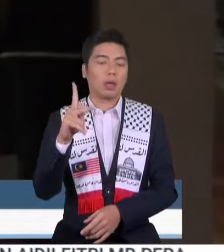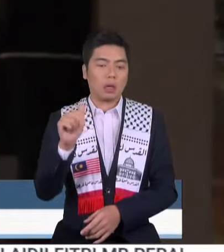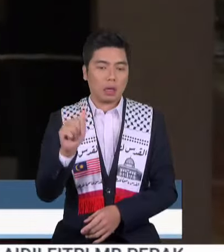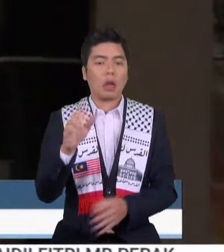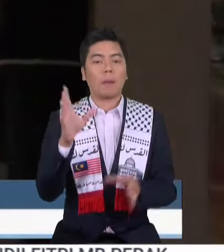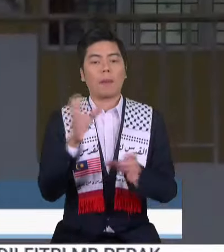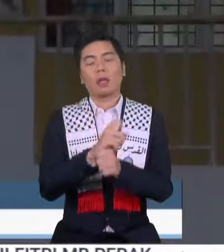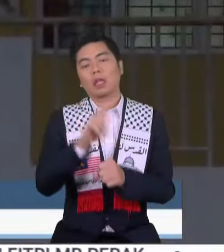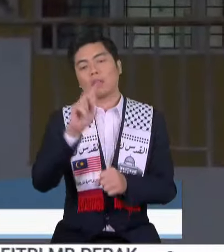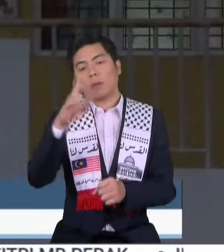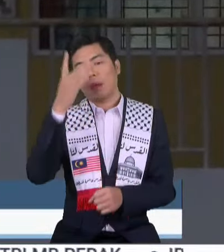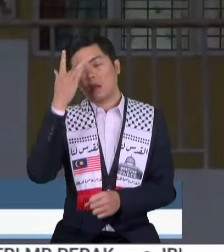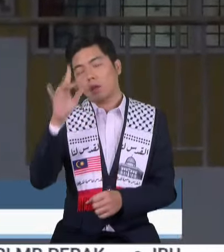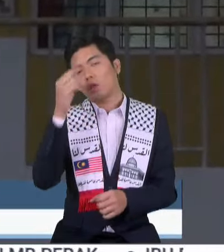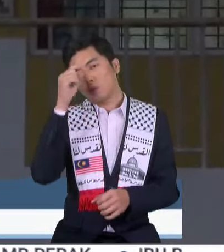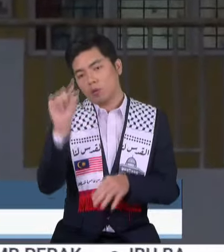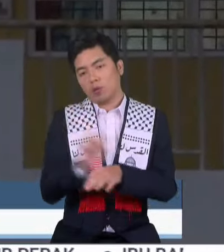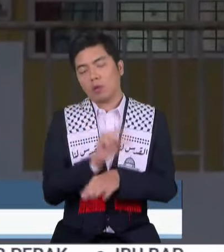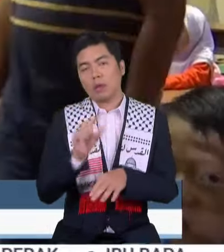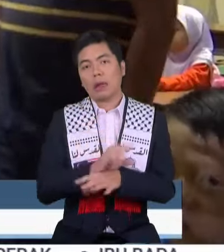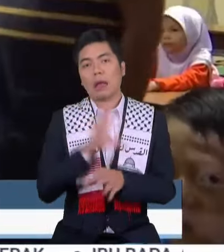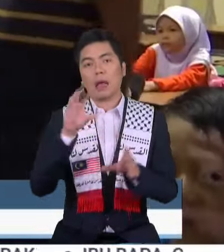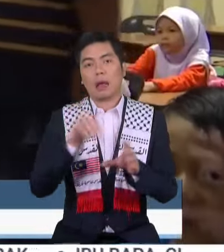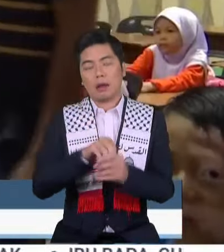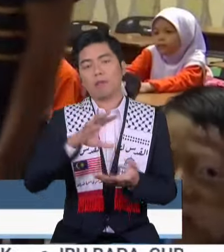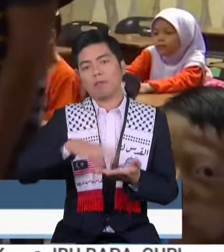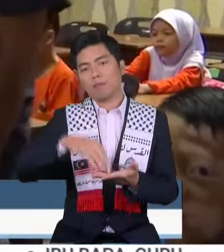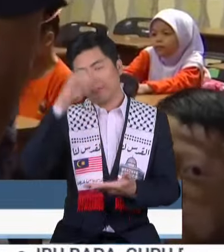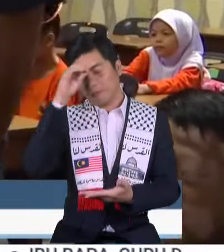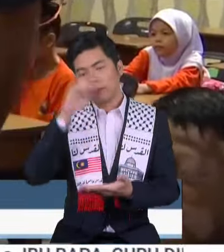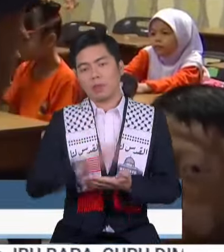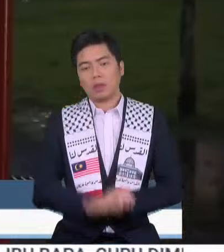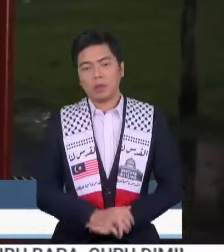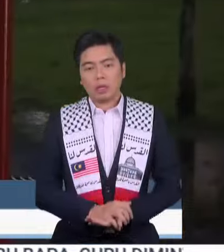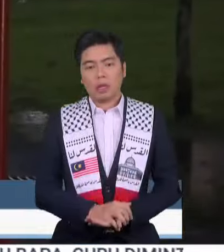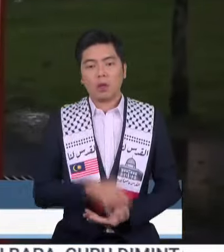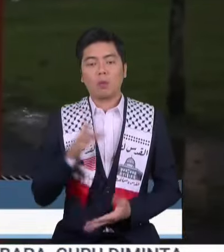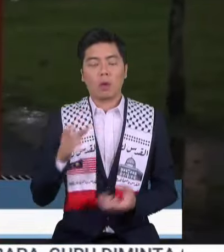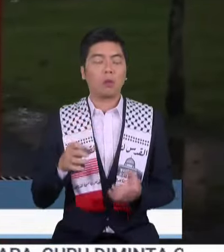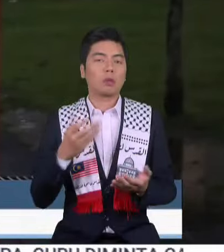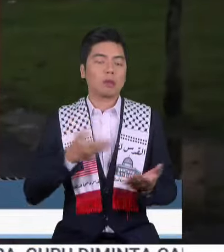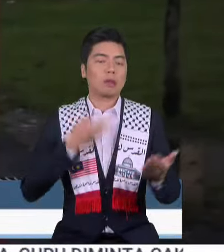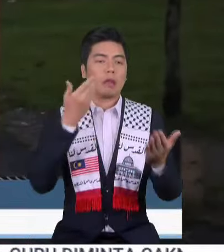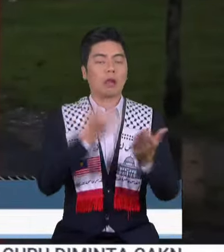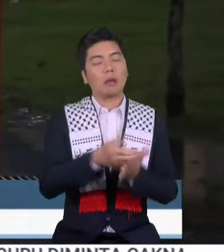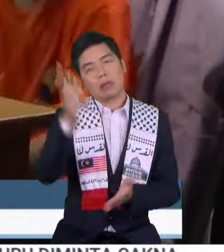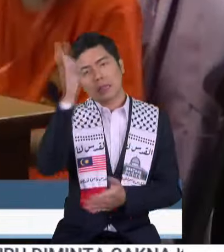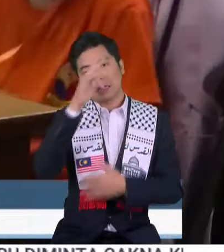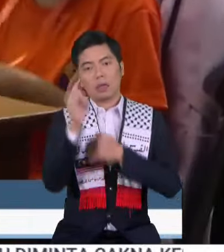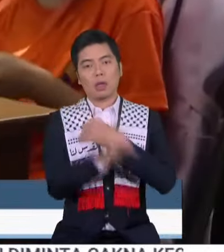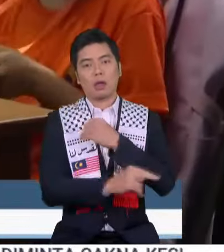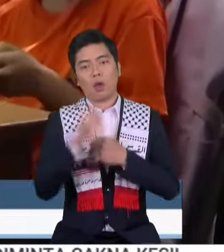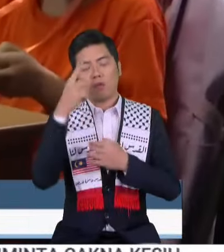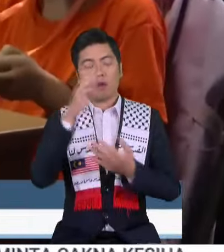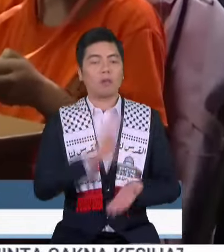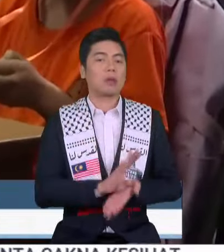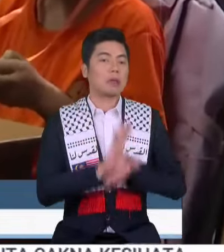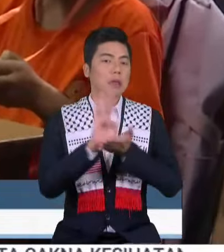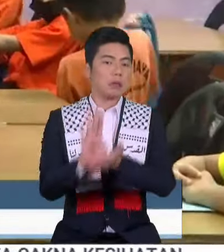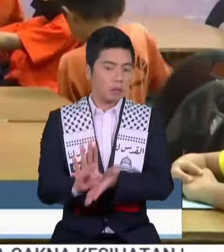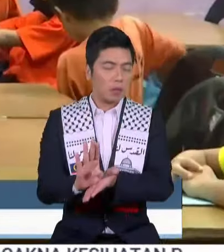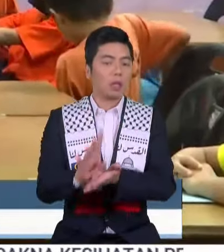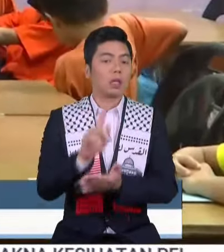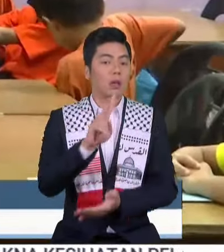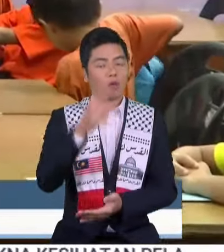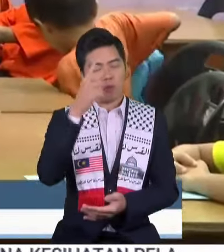itu untuk mereka gunakan dalam sesi pembelajaran mereka. Dedahnya, beliau ingin mencadangkan kepada kerajaan negeri menyumbangkan TV pintar